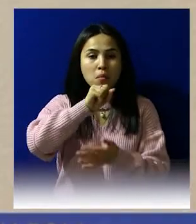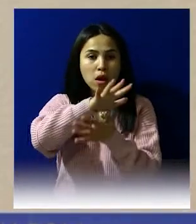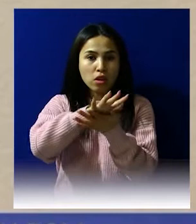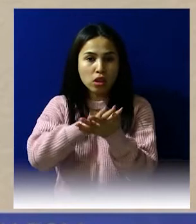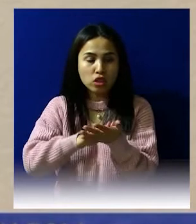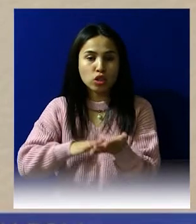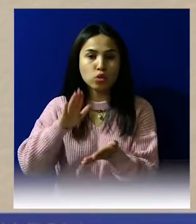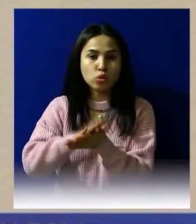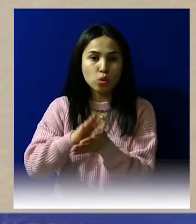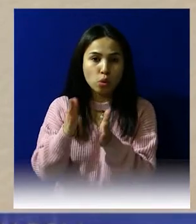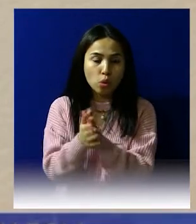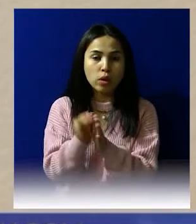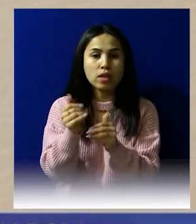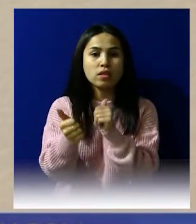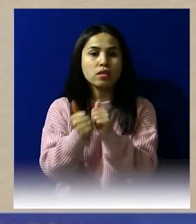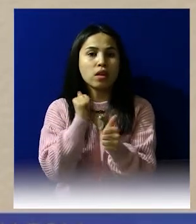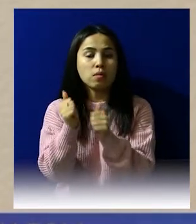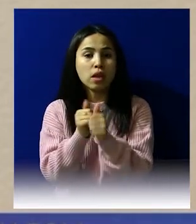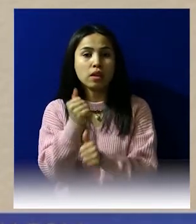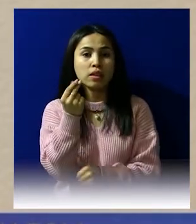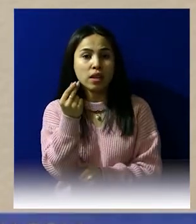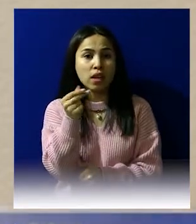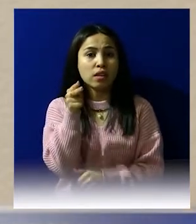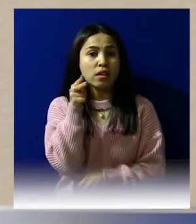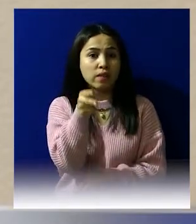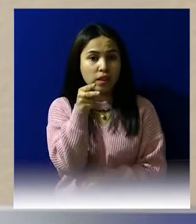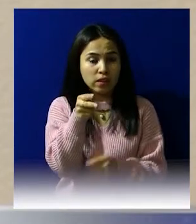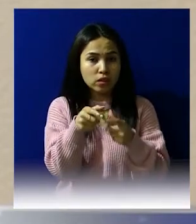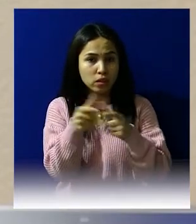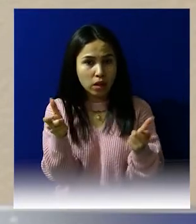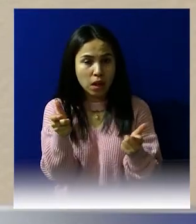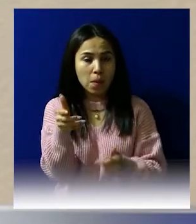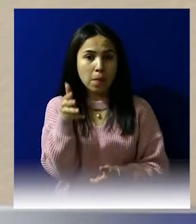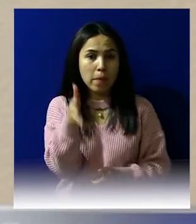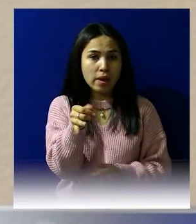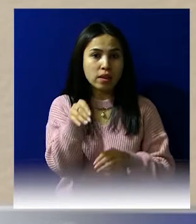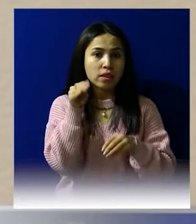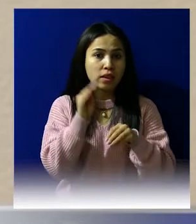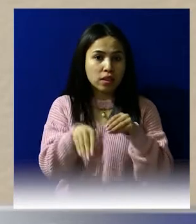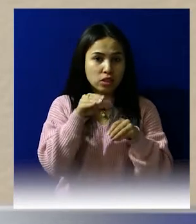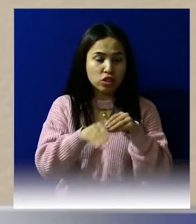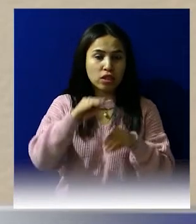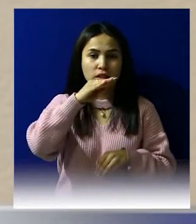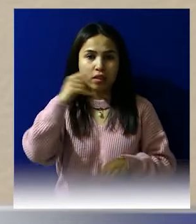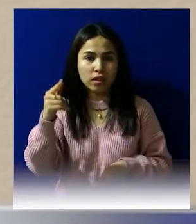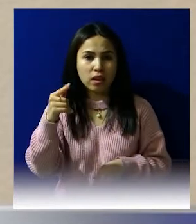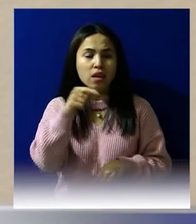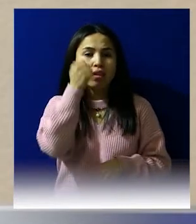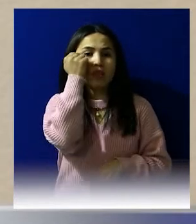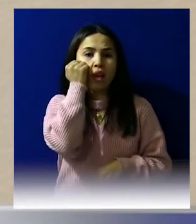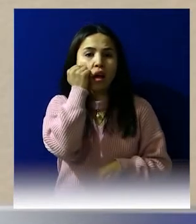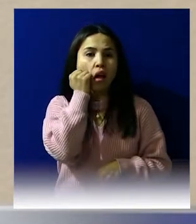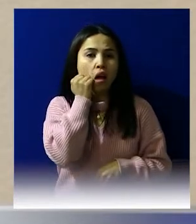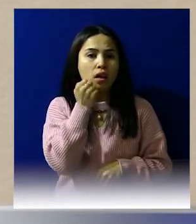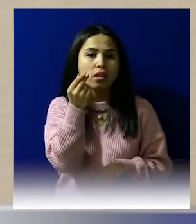банк Казахстана продлил срок приема и замены банкнот номиналом 2000 тенге, 5000 тенге